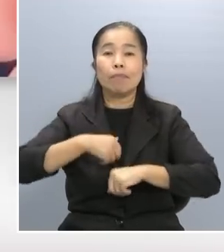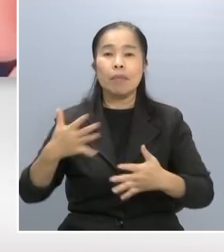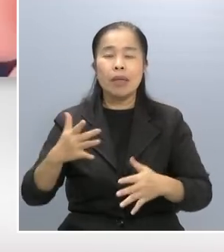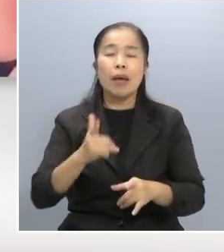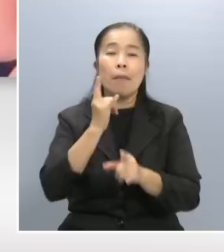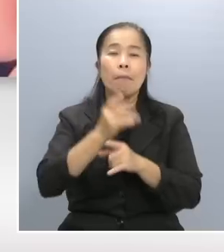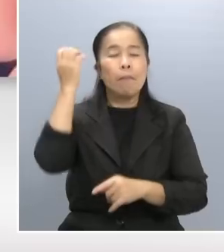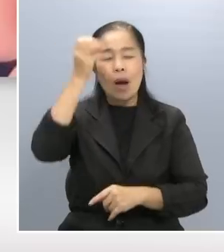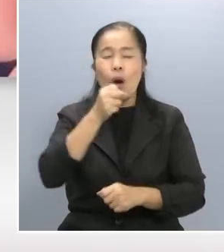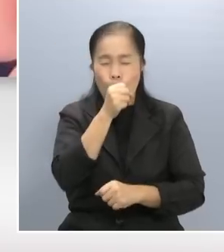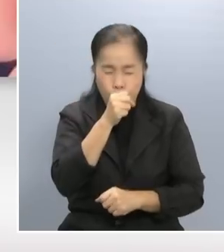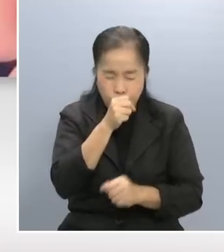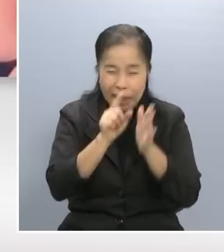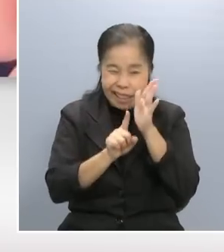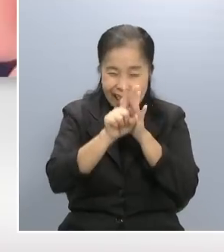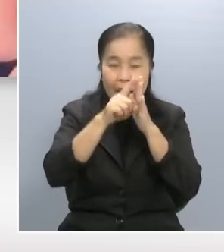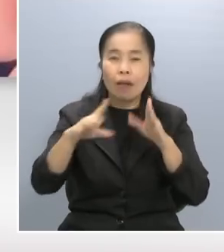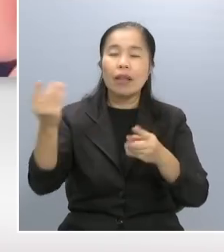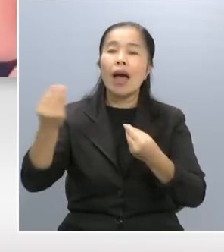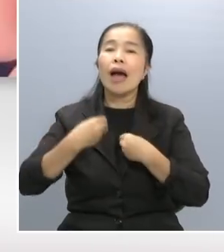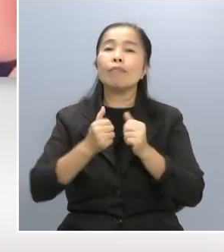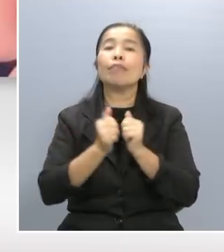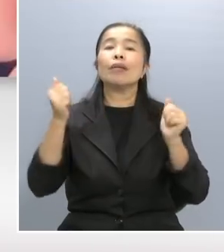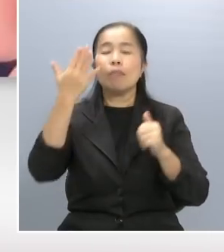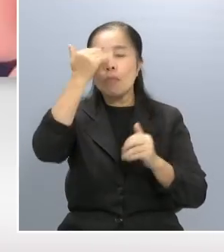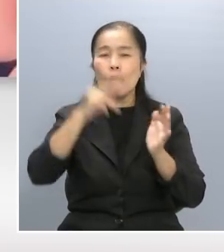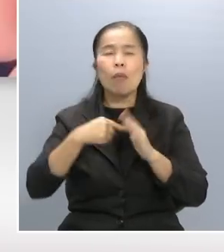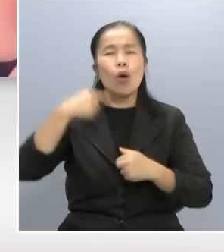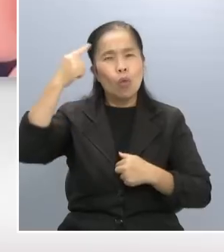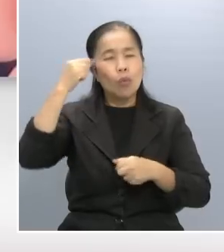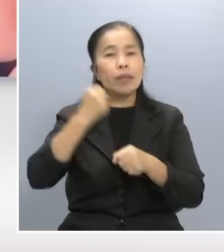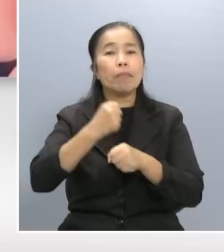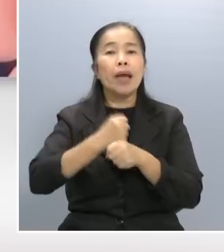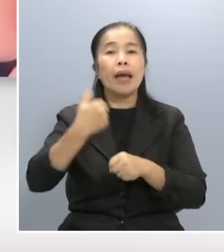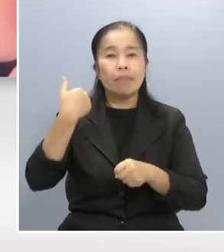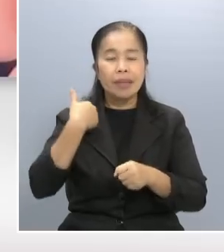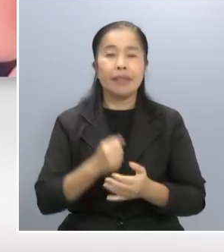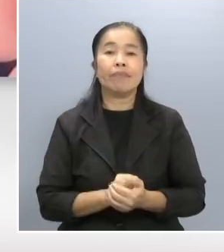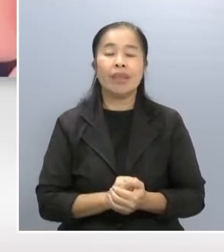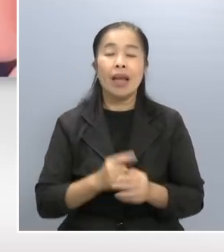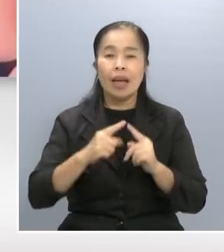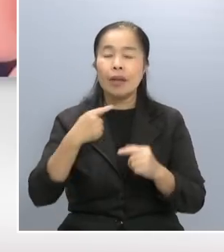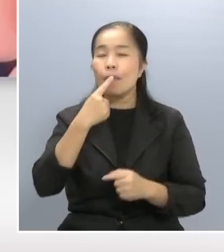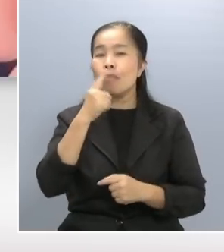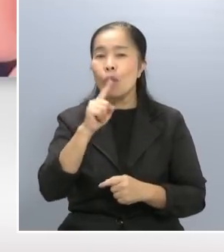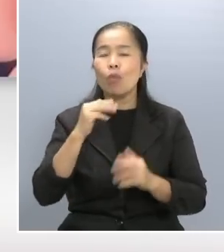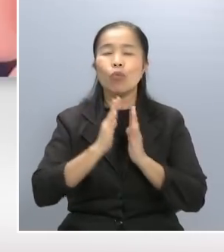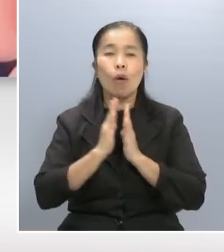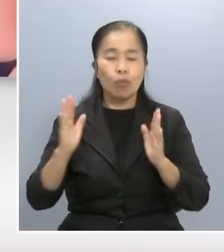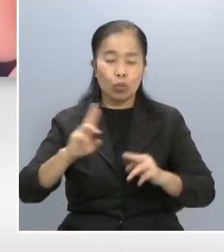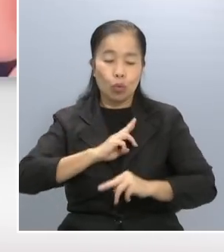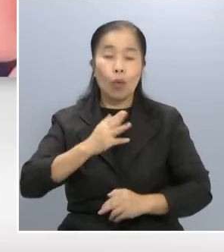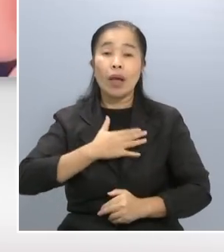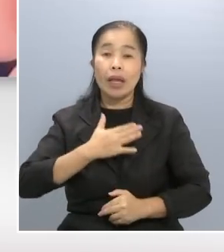จนปรอทจะแตกแต่พี่ปล่อยผ่านเพราะหนูเข้าใจว่าหนูทำงานแต่คงไม่รอดทุกด่านแล้วก็ยังบอกด้วยนะคะว่าขอบคุณตัวเองด้วย